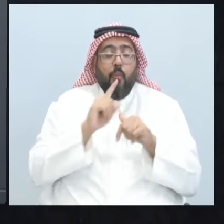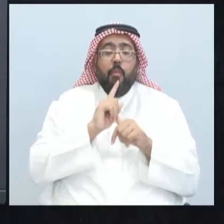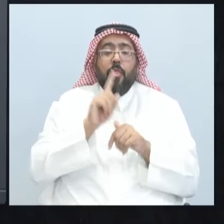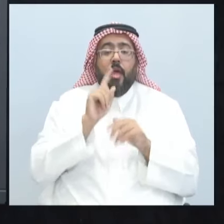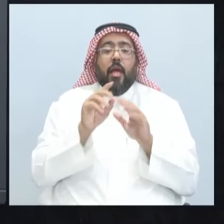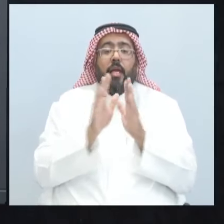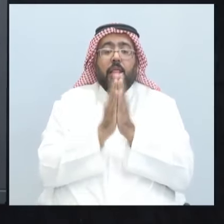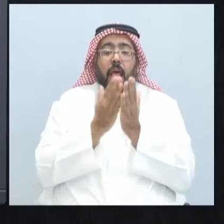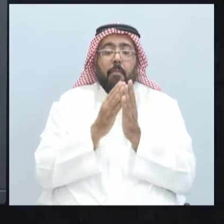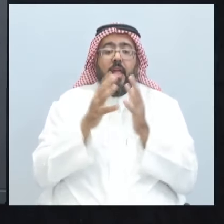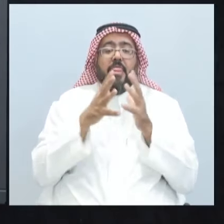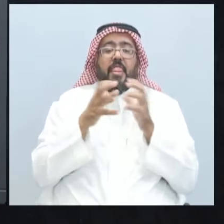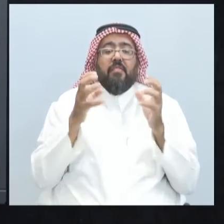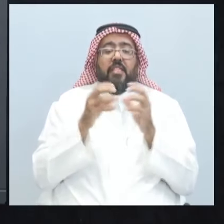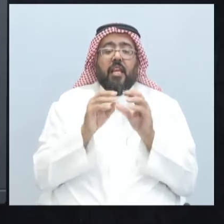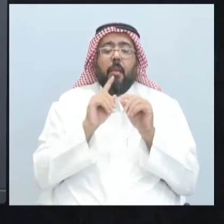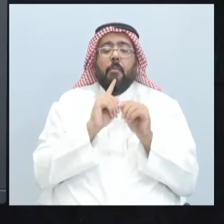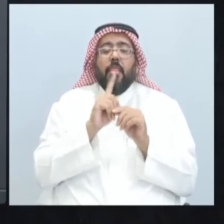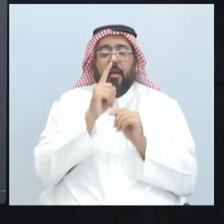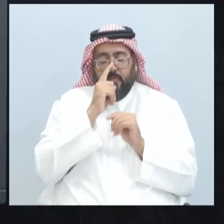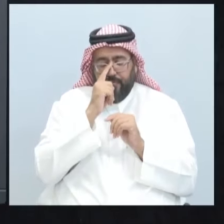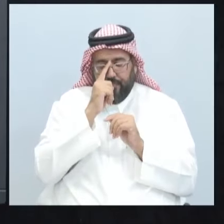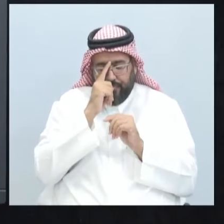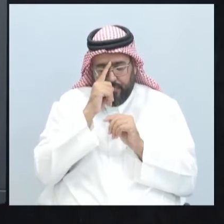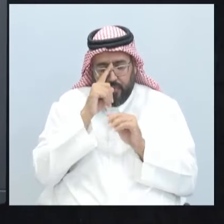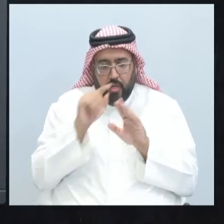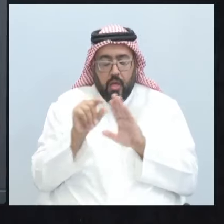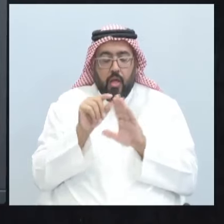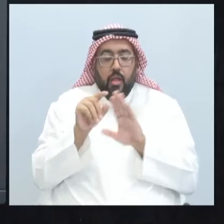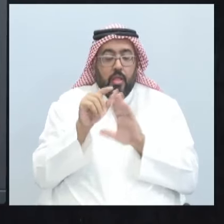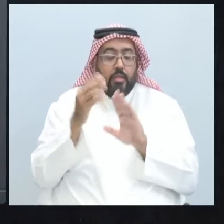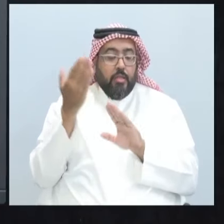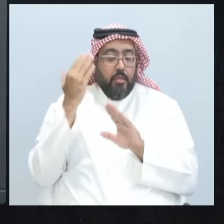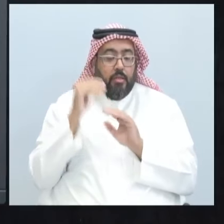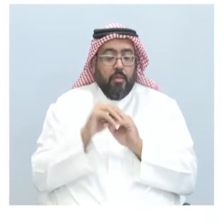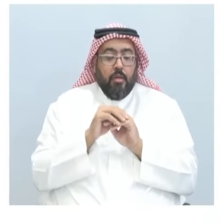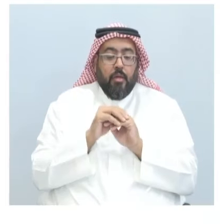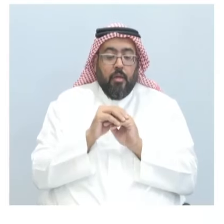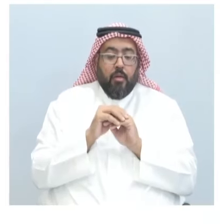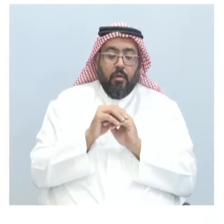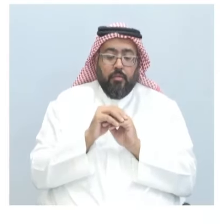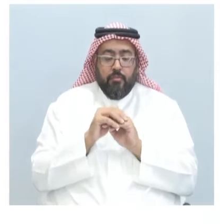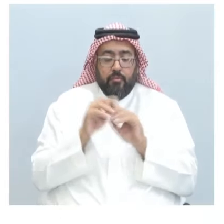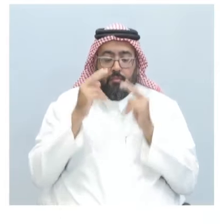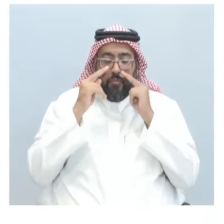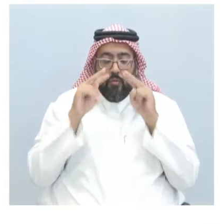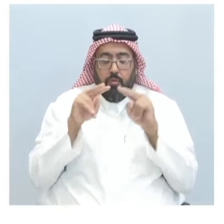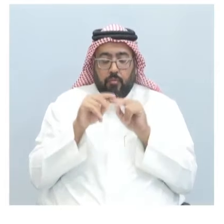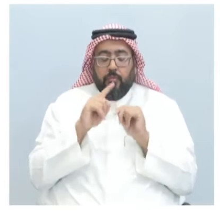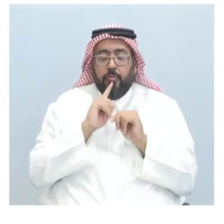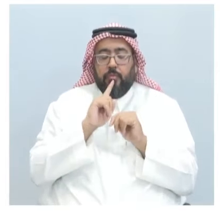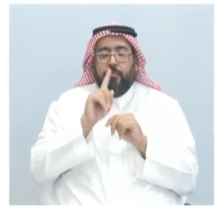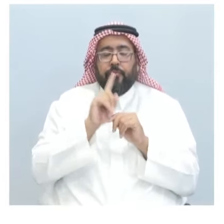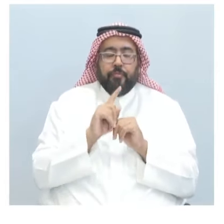مقرر التفسير نستانف ما بداناه في الدرس السابق وكما ترون فاننا باذن الله